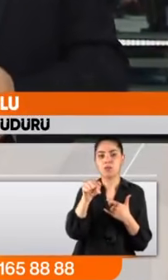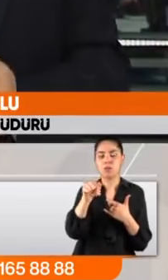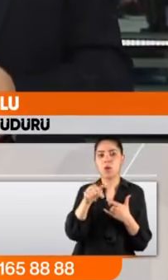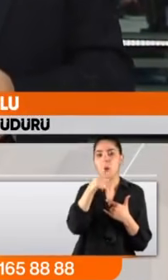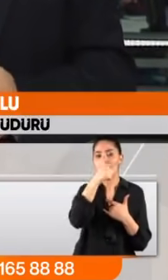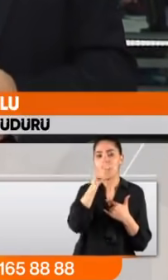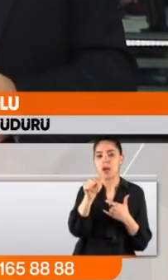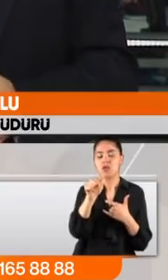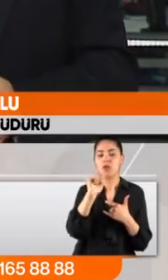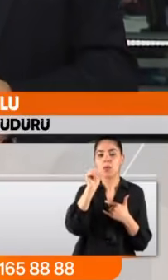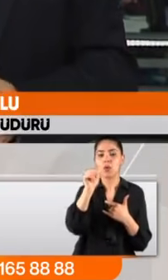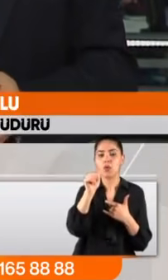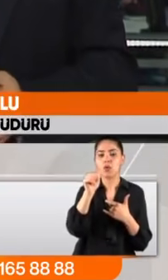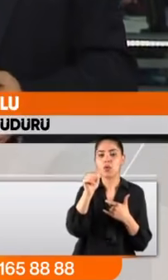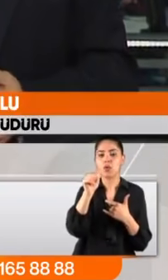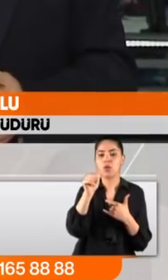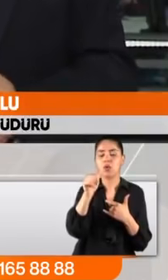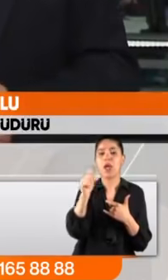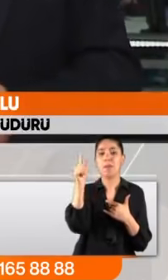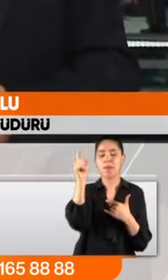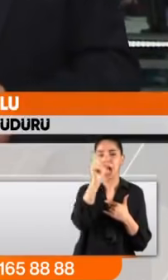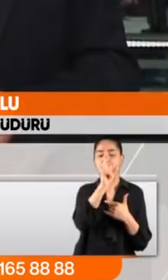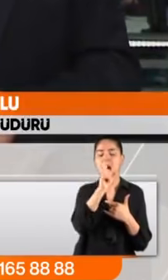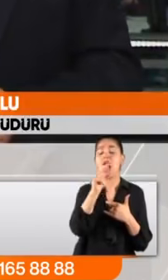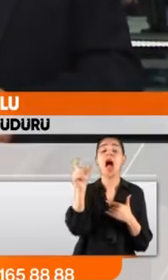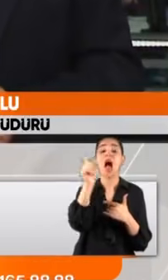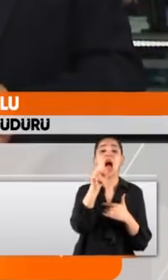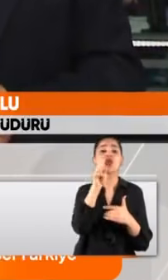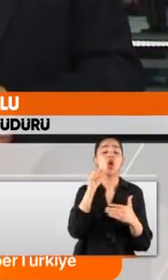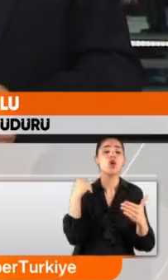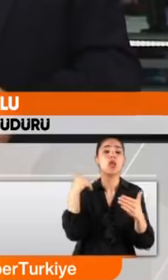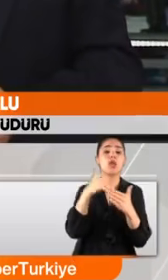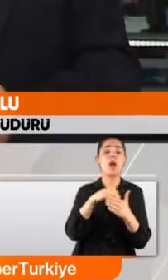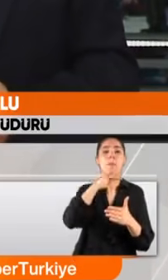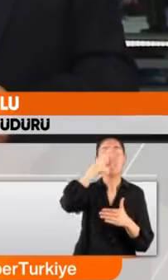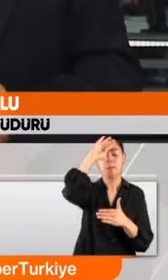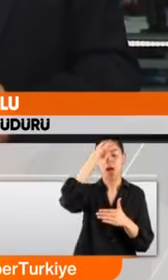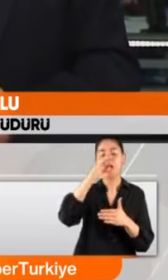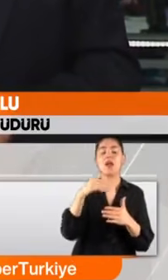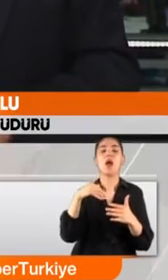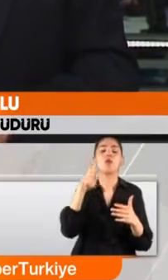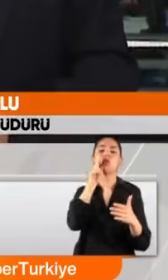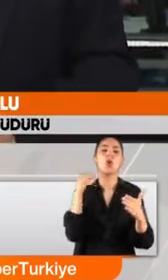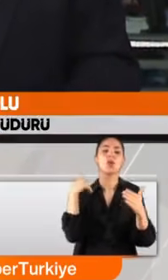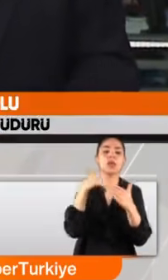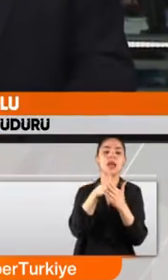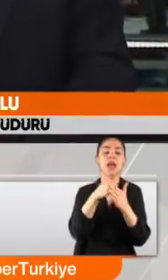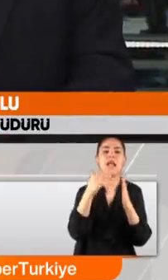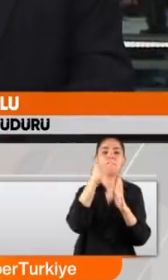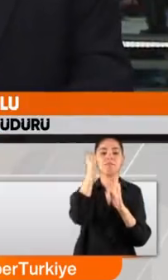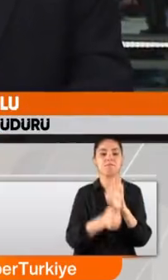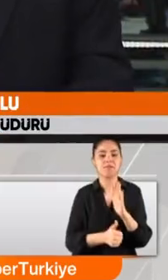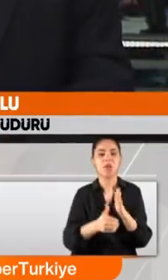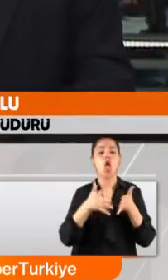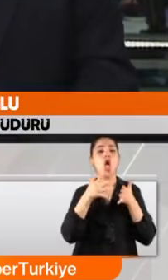bu hafta Perşembe gününden itibaren yani ay sonuna doğru bayramın sonuna kadar bir kapanma yaşanacağı yönünde, üretim